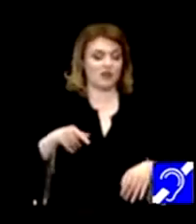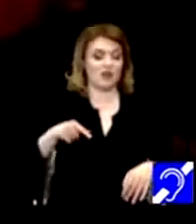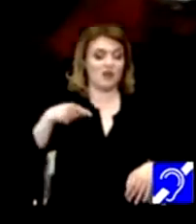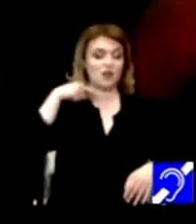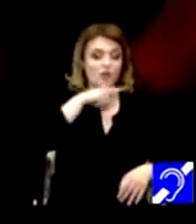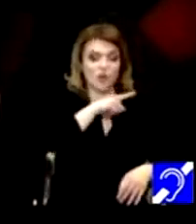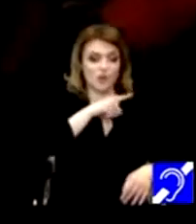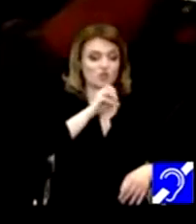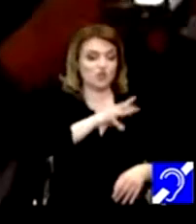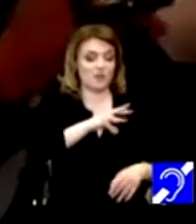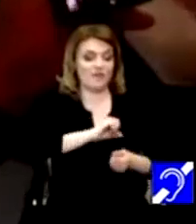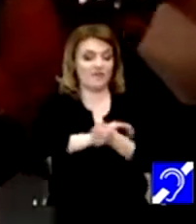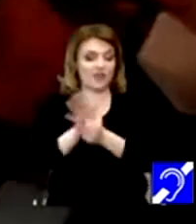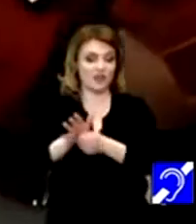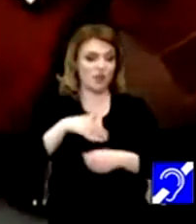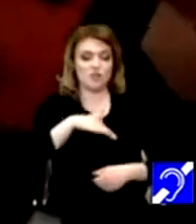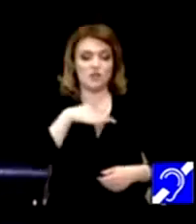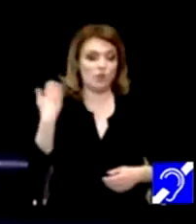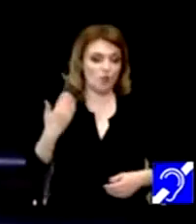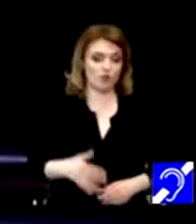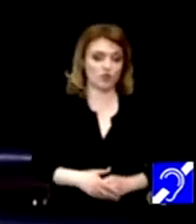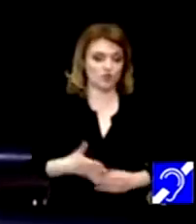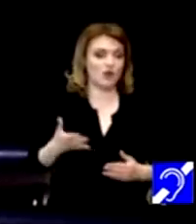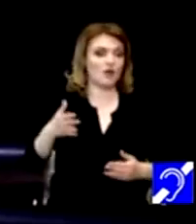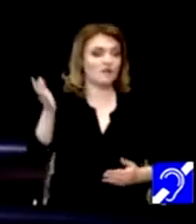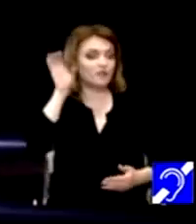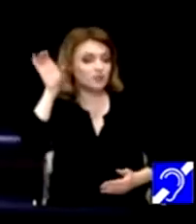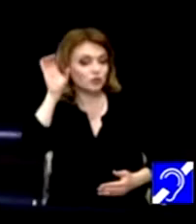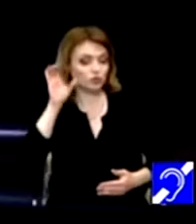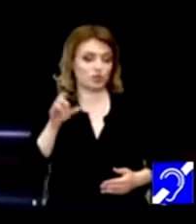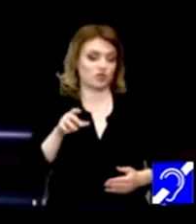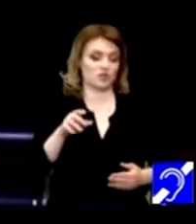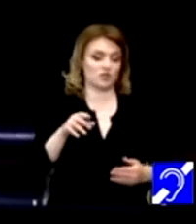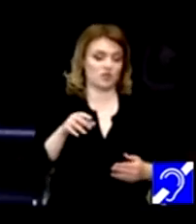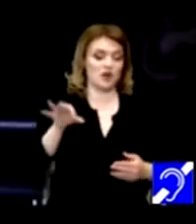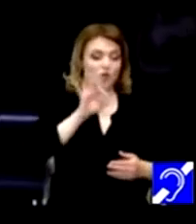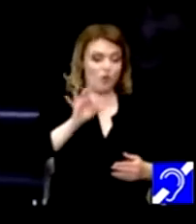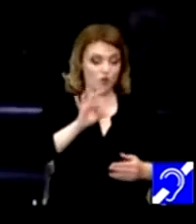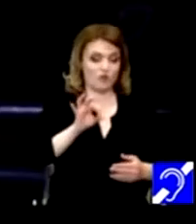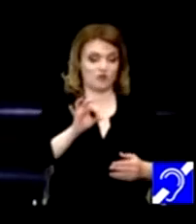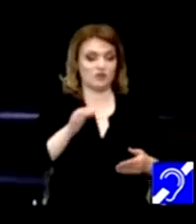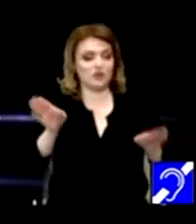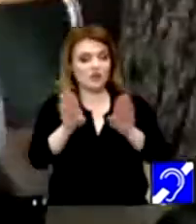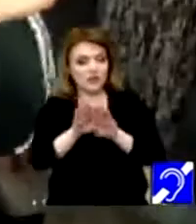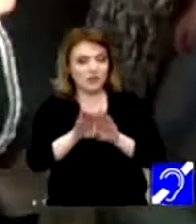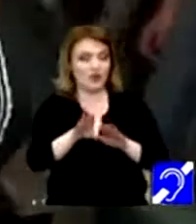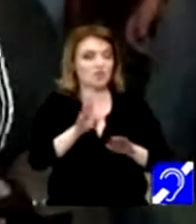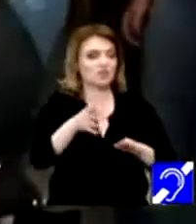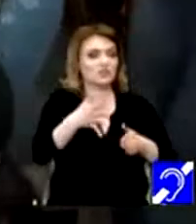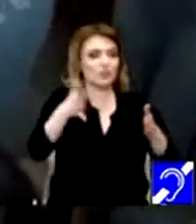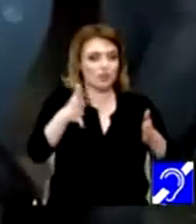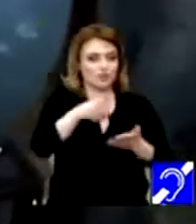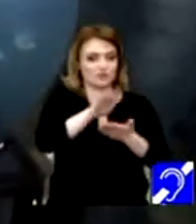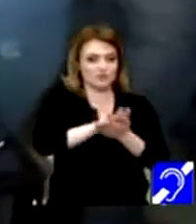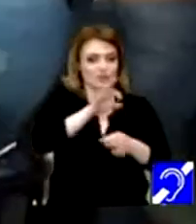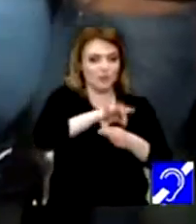Șeful statului încearcă să anuleze deciziile tribunalelor și ale autorităților locale privind închiderea celor mai afectate zone.